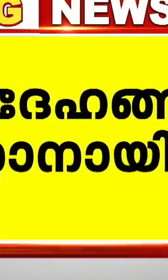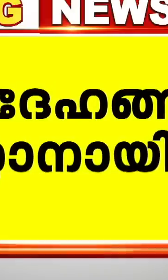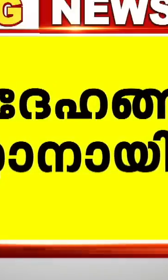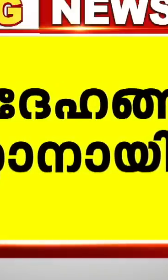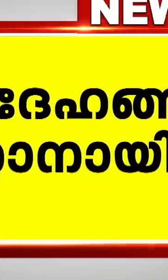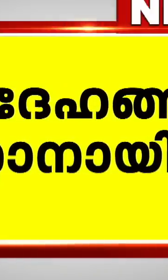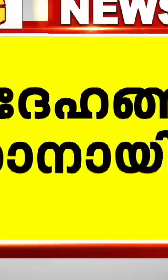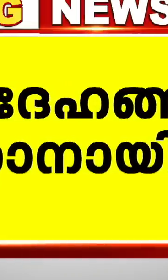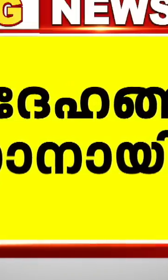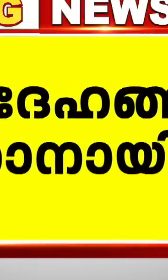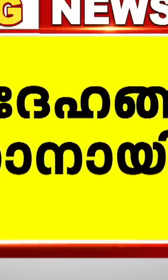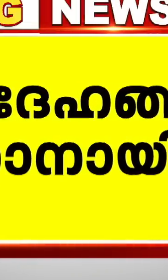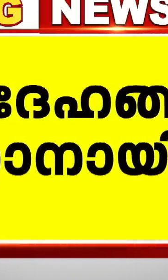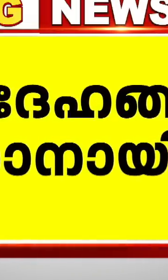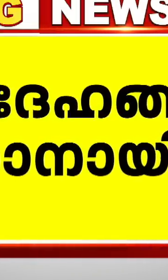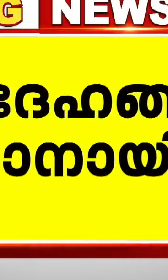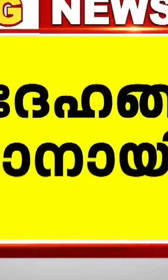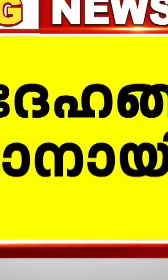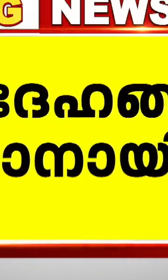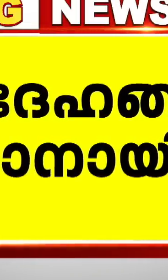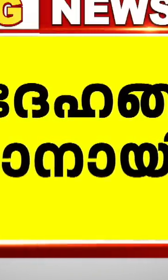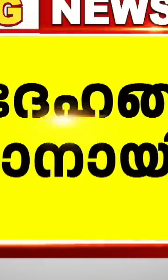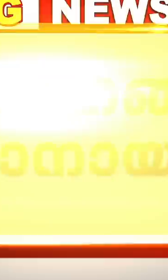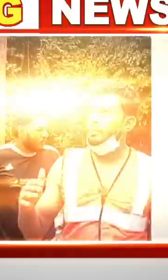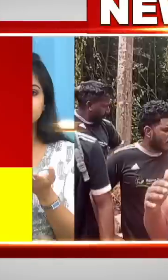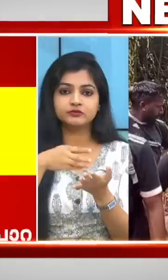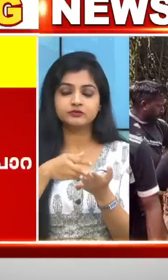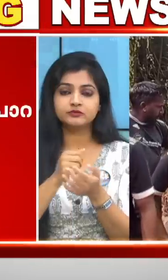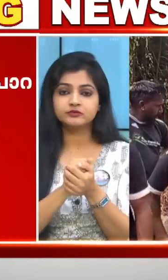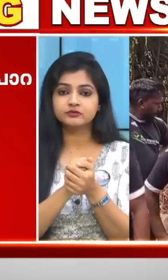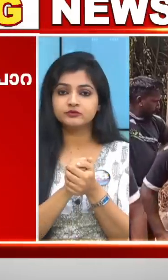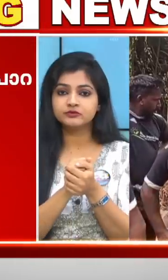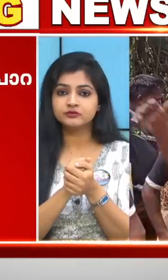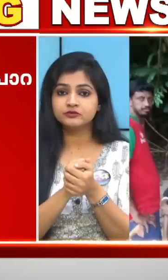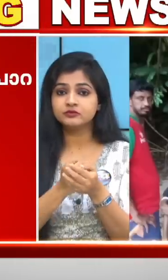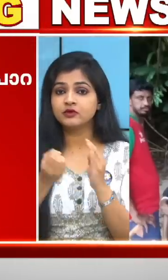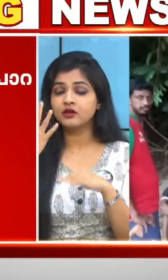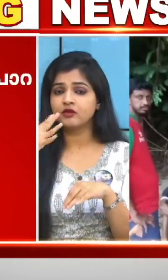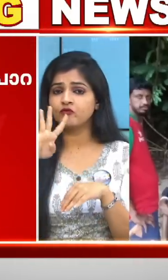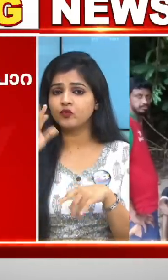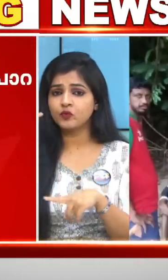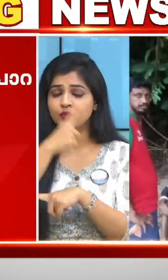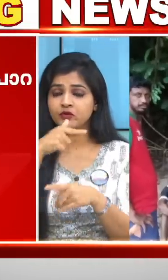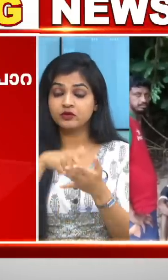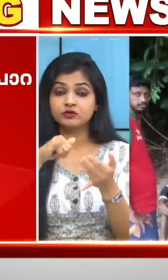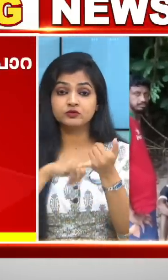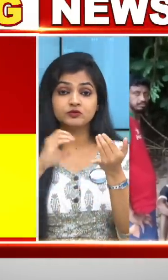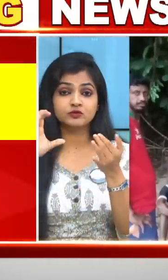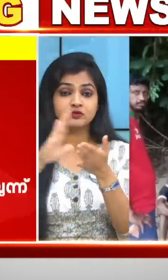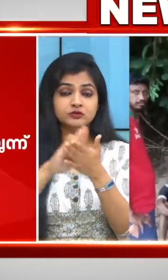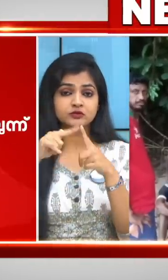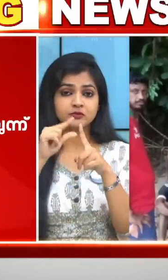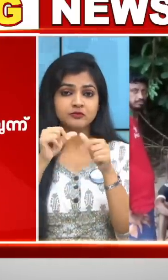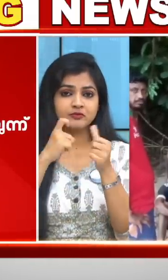സൂചിപ്പാറ പരപ്പംപാറ എന്ന സ്ഥലത്താണ് ഞങ്ങളുള്ളത്. ഞങ്ങൾ കഴിഞ്ഞൊരു 4 ദിവസം മുന്നേ ഞങ്ങൾ ഇതുവരെ സൂചിപ്പാറ വഴി വന്നിരുന്നു. പക്ഷേ നമുക്ക് ഇവിടുന്ന്